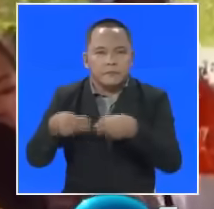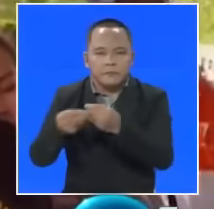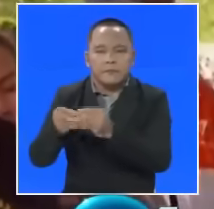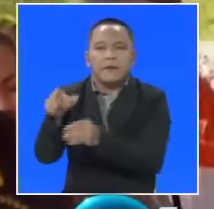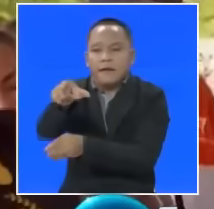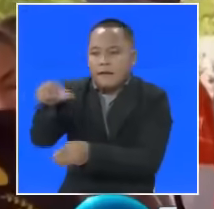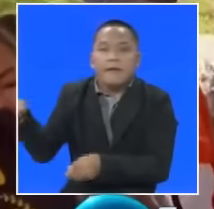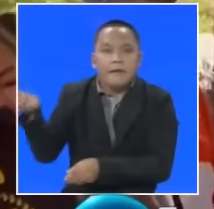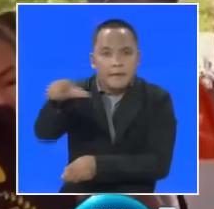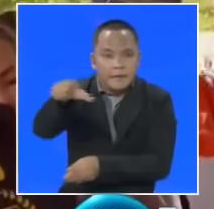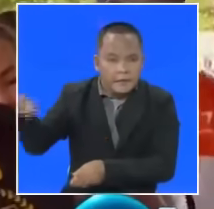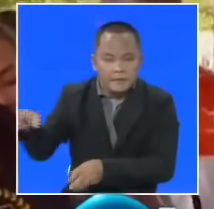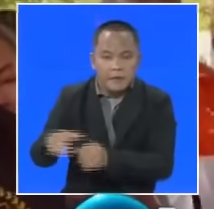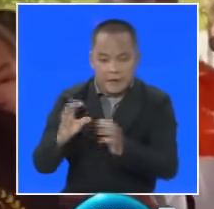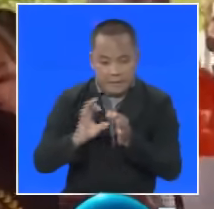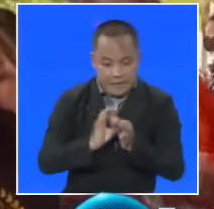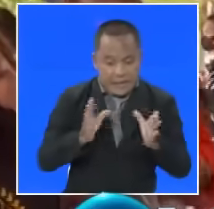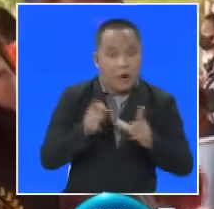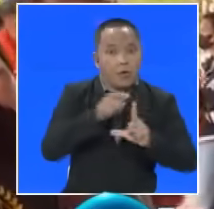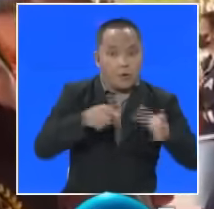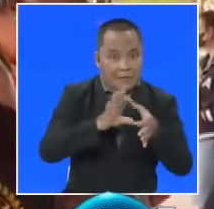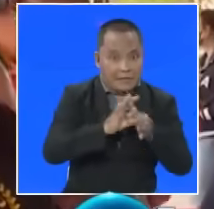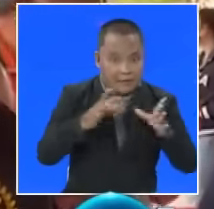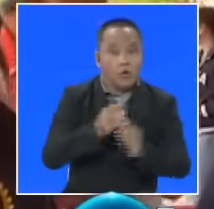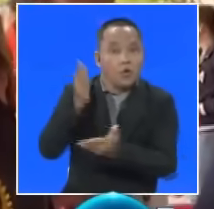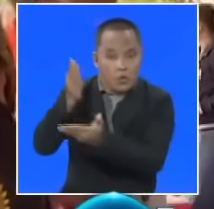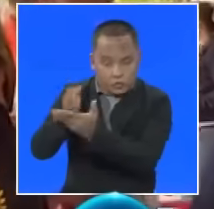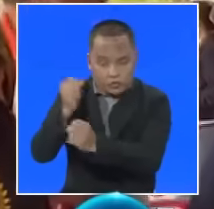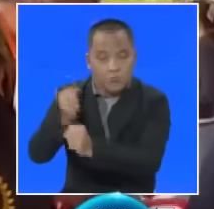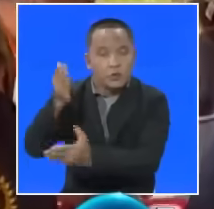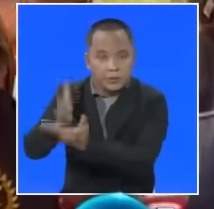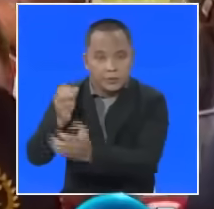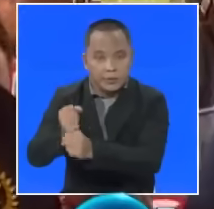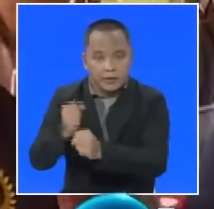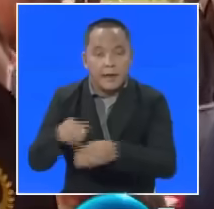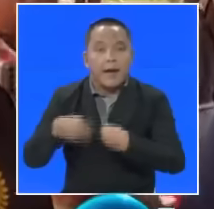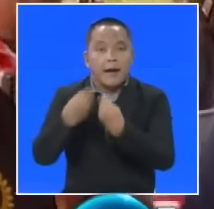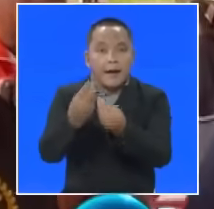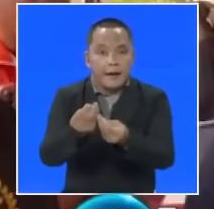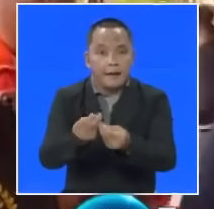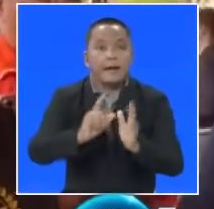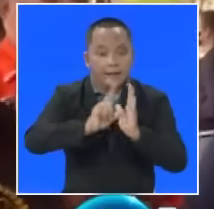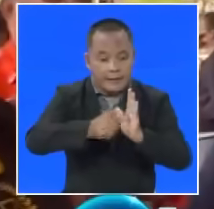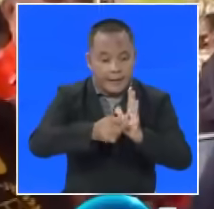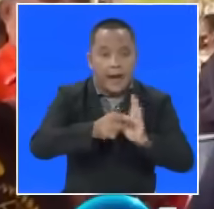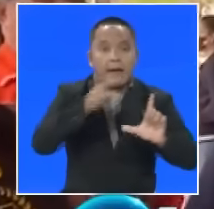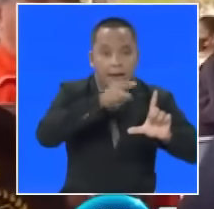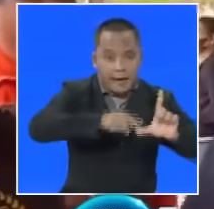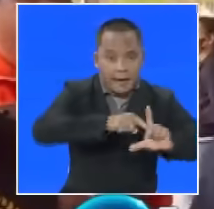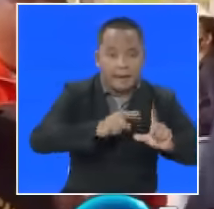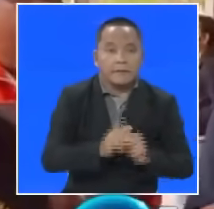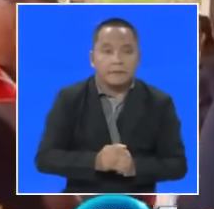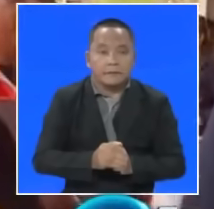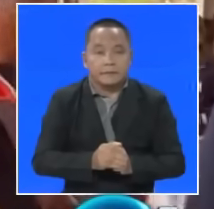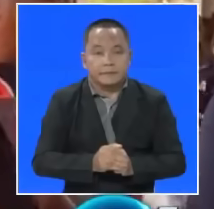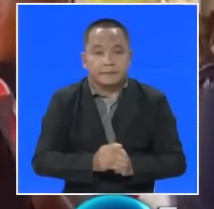องส่วนตัวก่อนแต่ว่าก็ไม่เกี่ยวแล้วก็คือให้เขาหยุดปฏิบัติหน้าที่ไปแล้วแล้วก็มอบหมายให้เลขาธิการพรรคที่เป็นส่วนตัวก็คือคุ